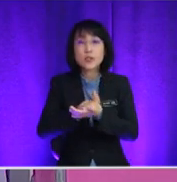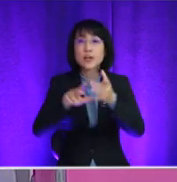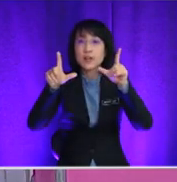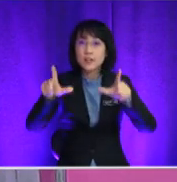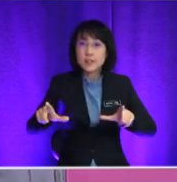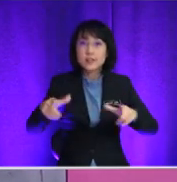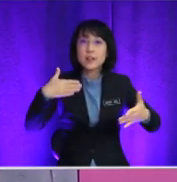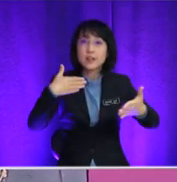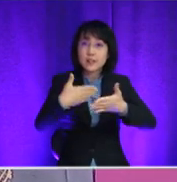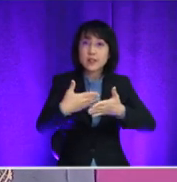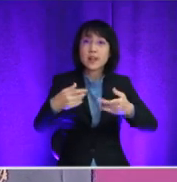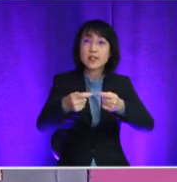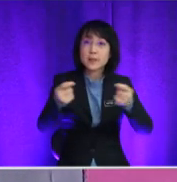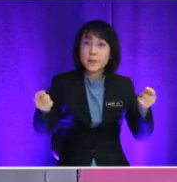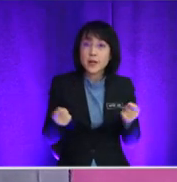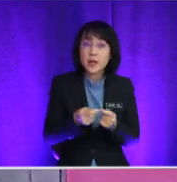berdekatan